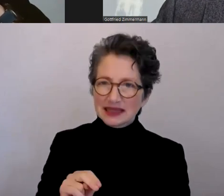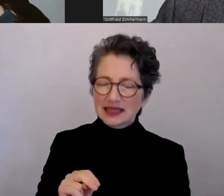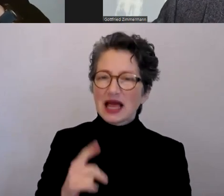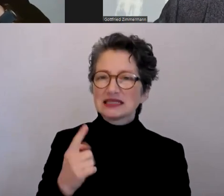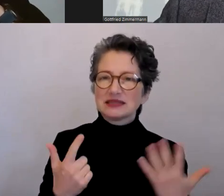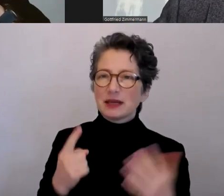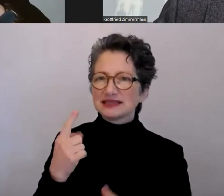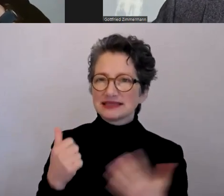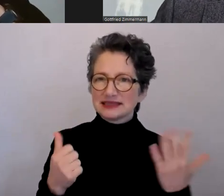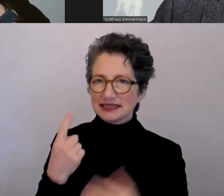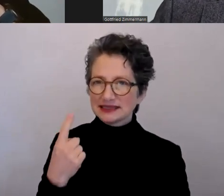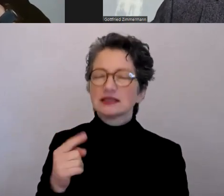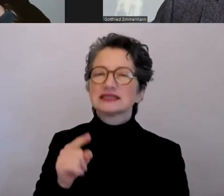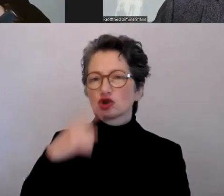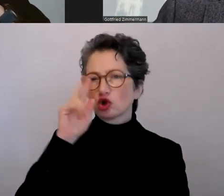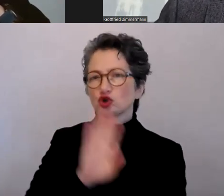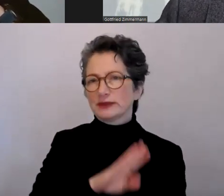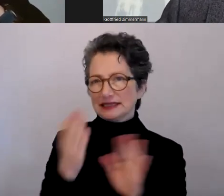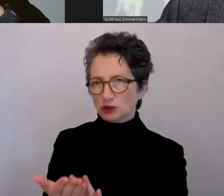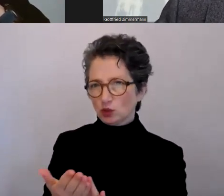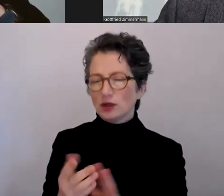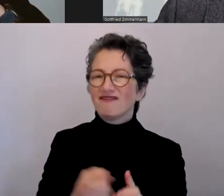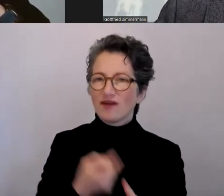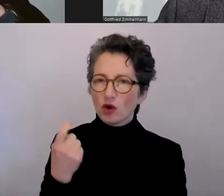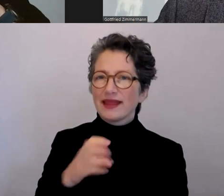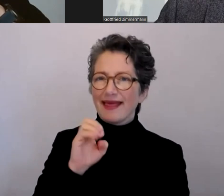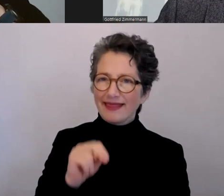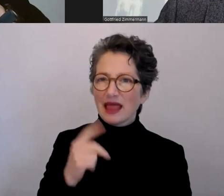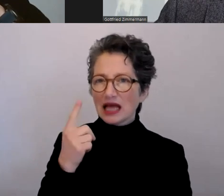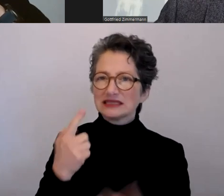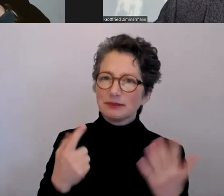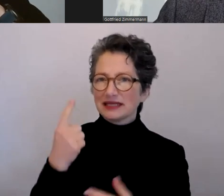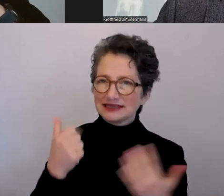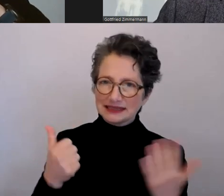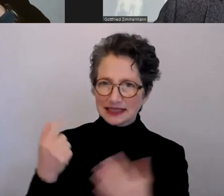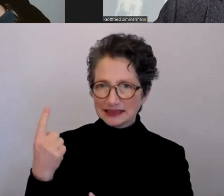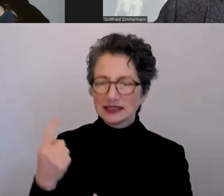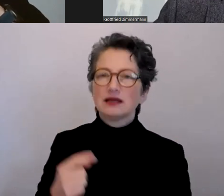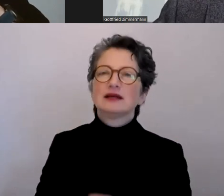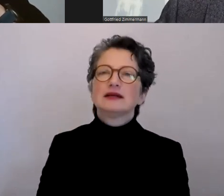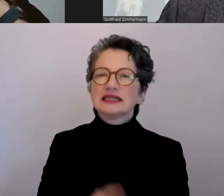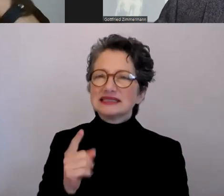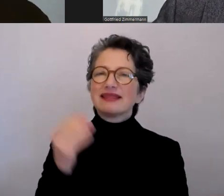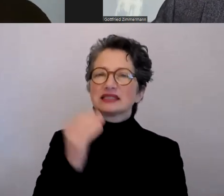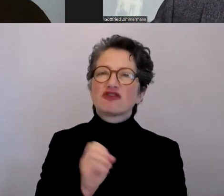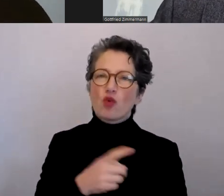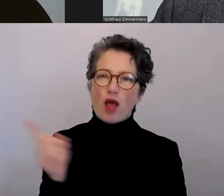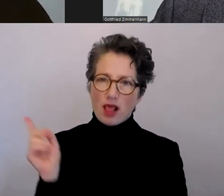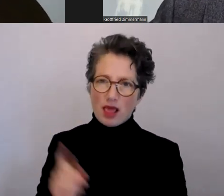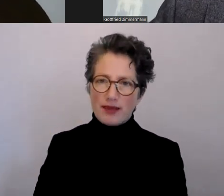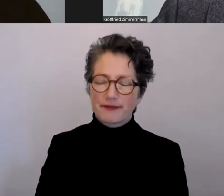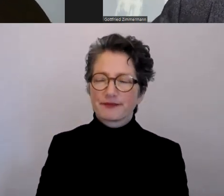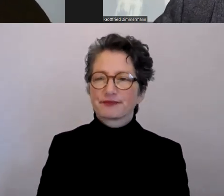17161 ist dann die deutsche Übersetzung der EN 17161. Da geht es um Design für alle.